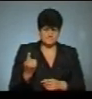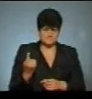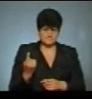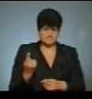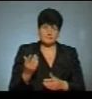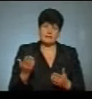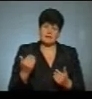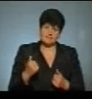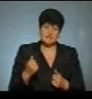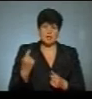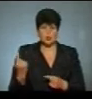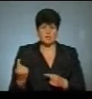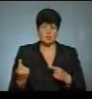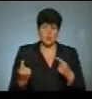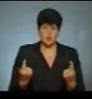давайте